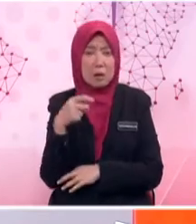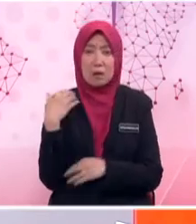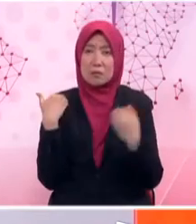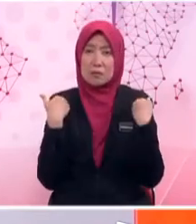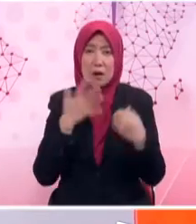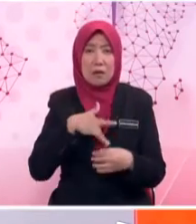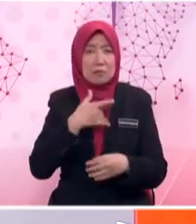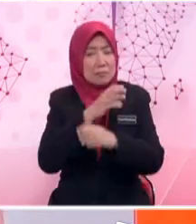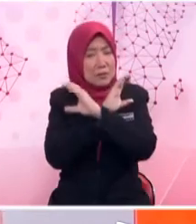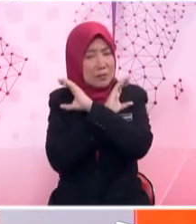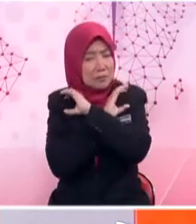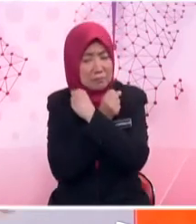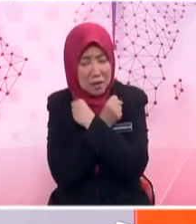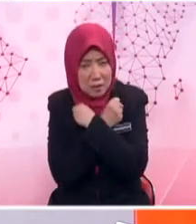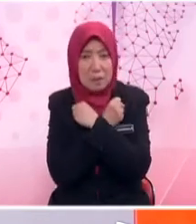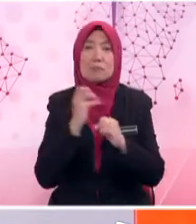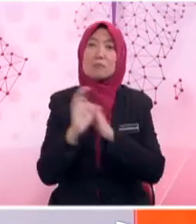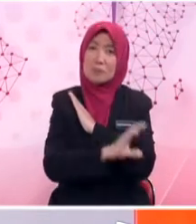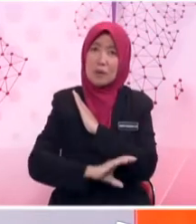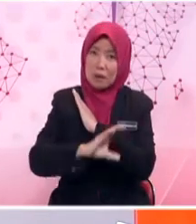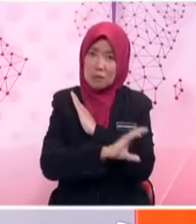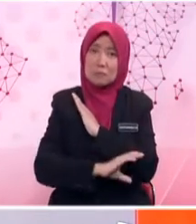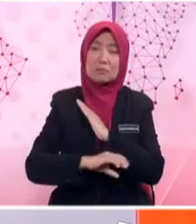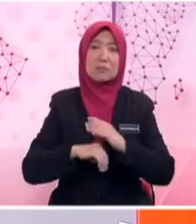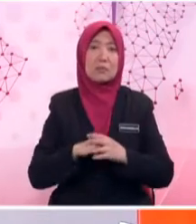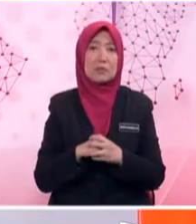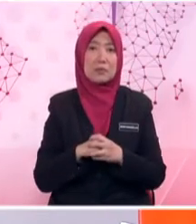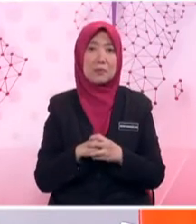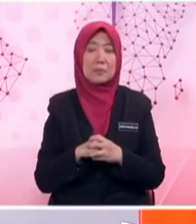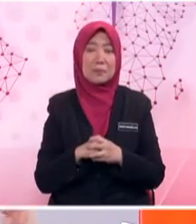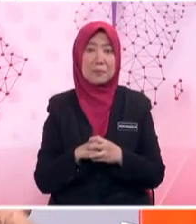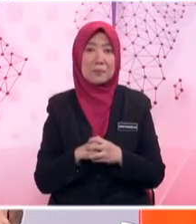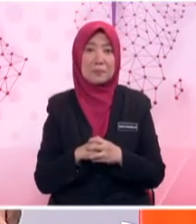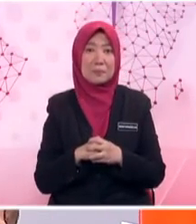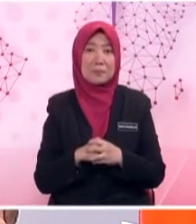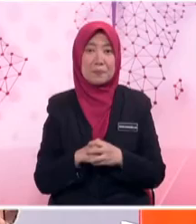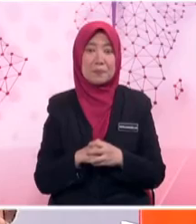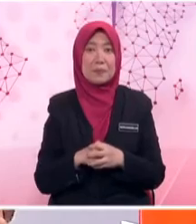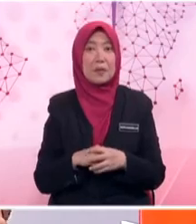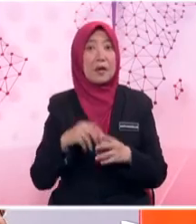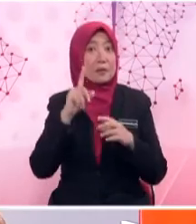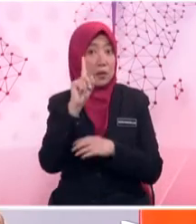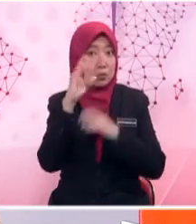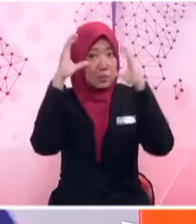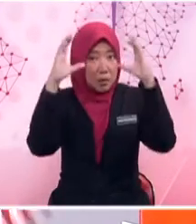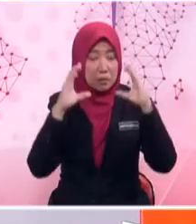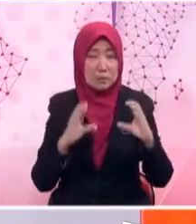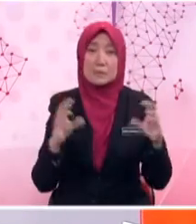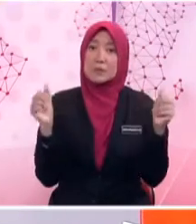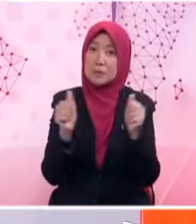cintakan negara, adik-adik. Jadi, seperti apa yang diterangkan oleh Cikgu Sheila, Salah satu caranya adalah